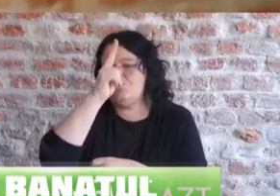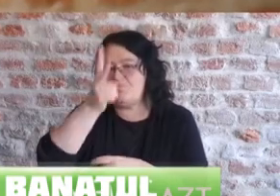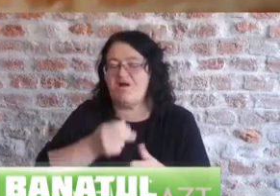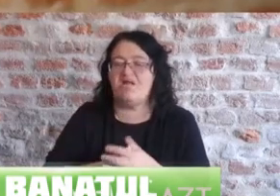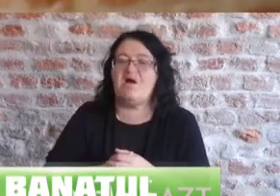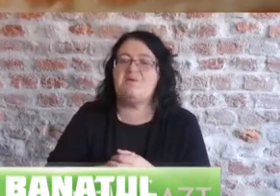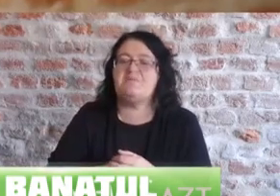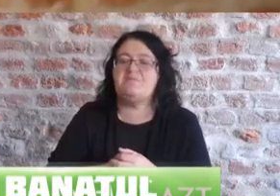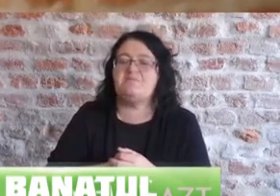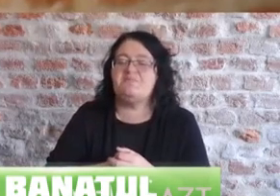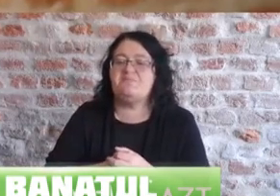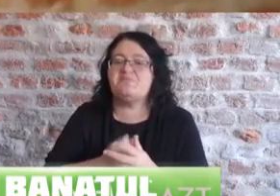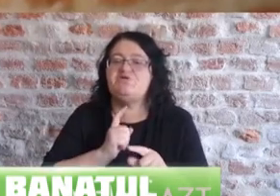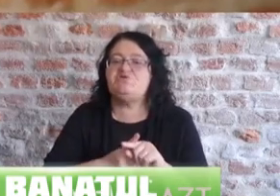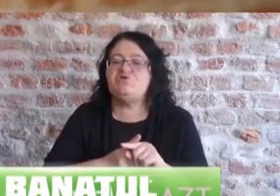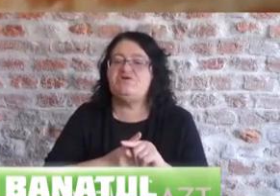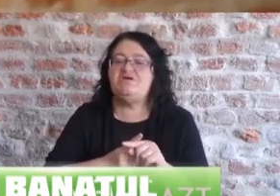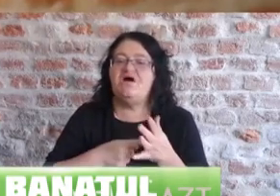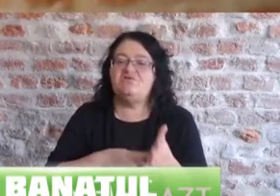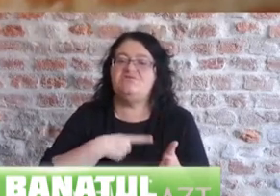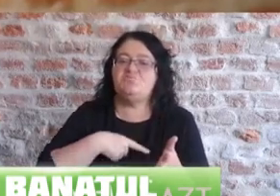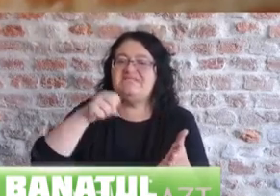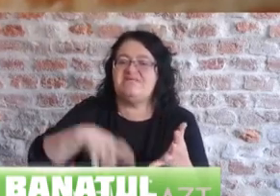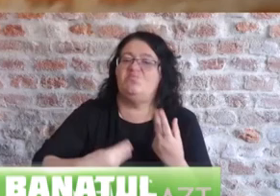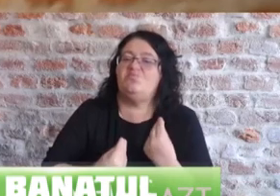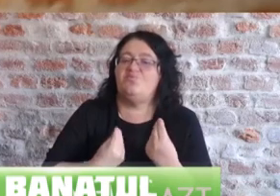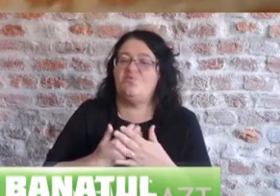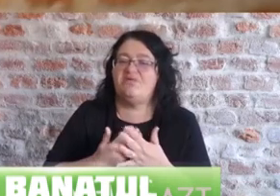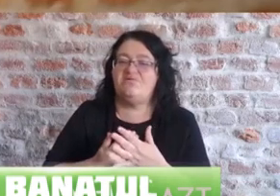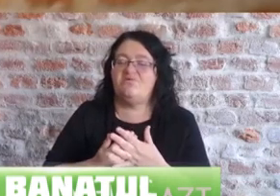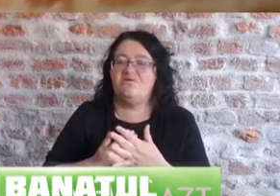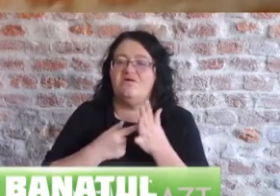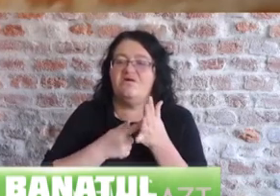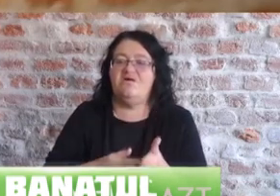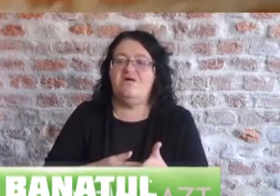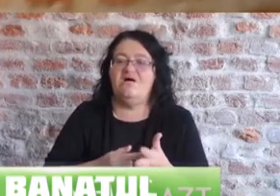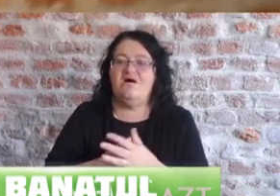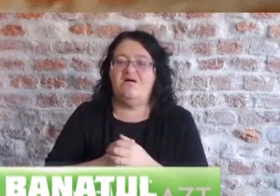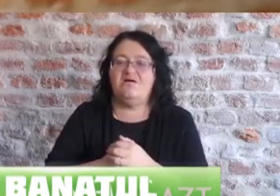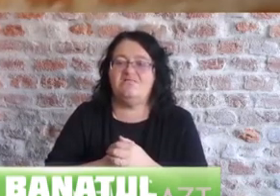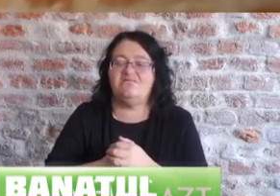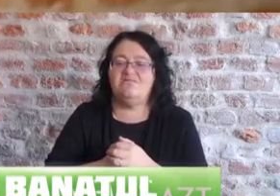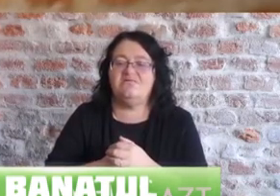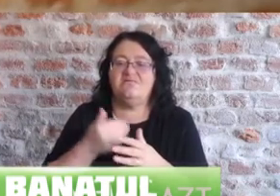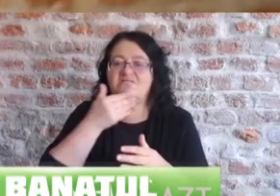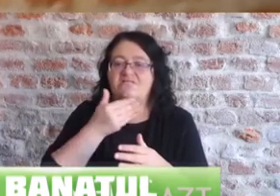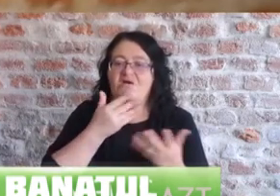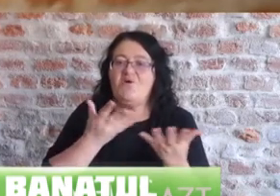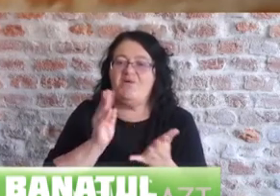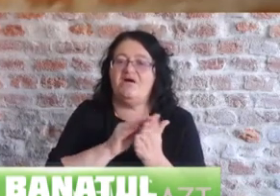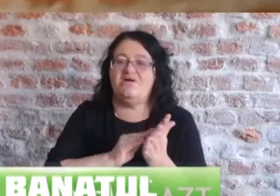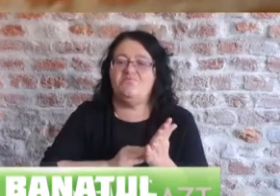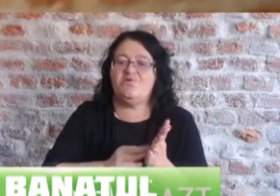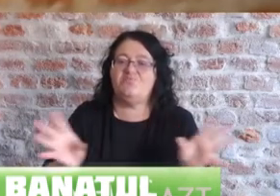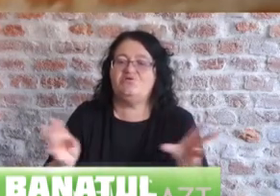Germania. Și ăsta e un semn foarte bun pentru că arată că tema pe care am